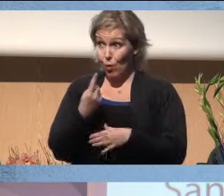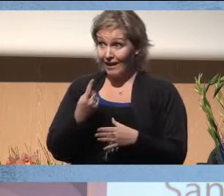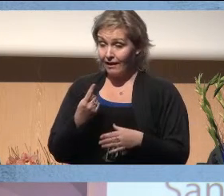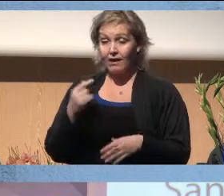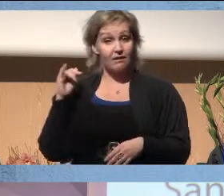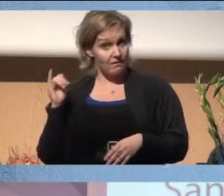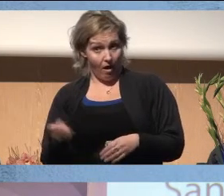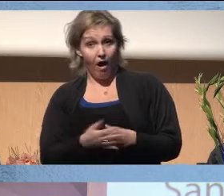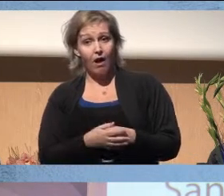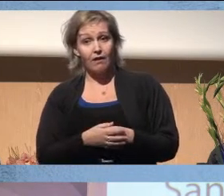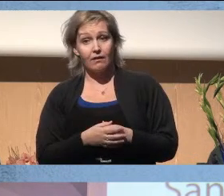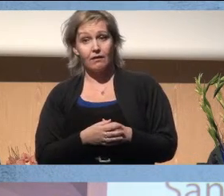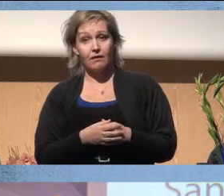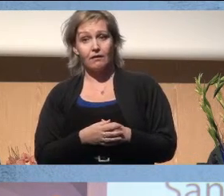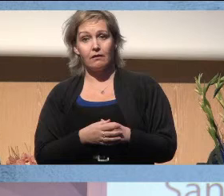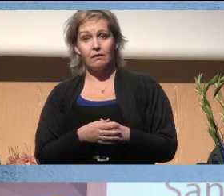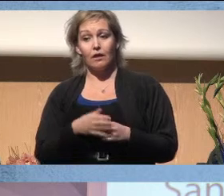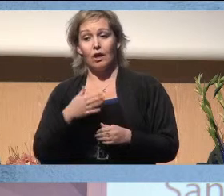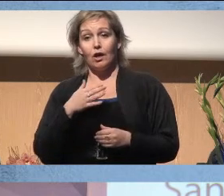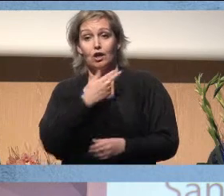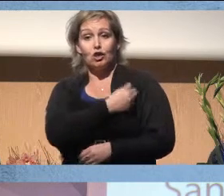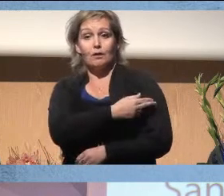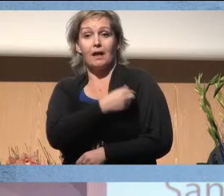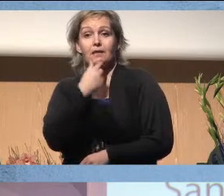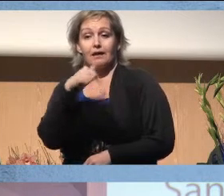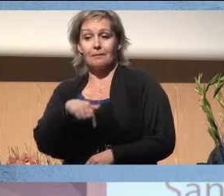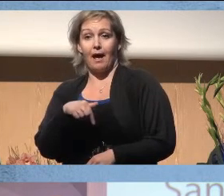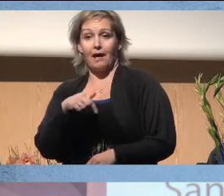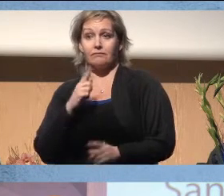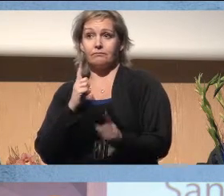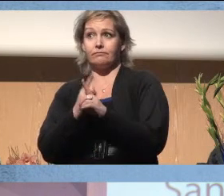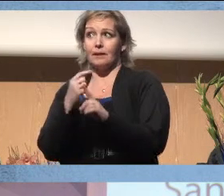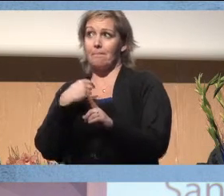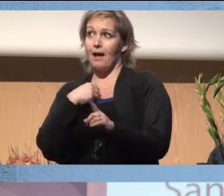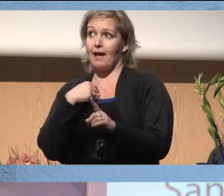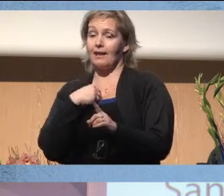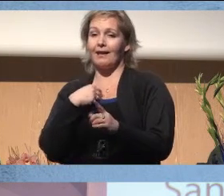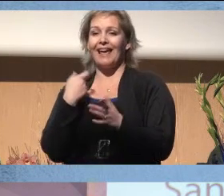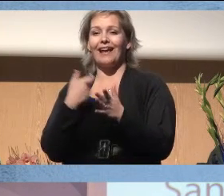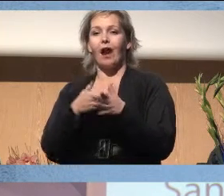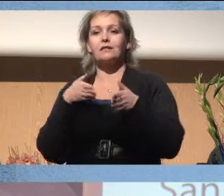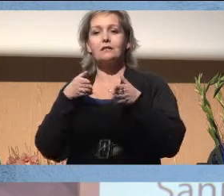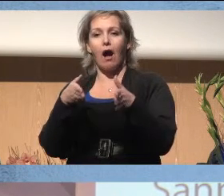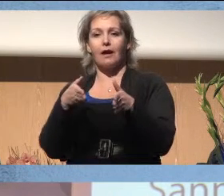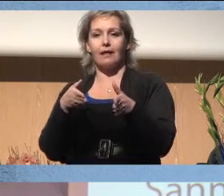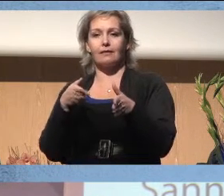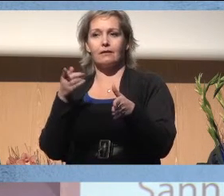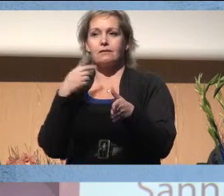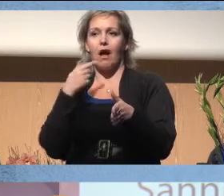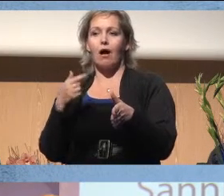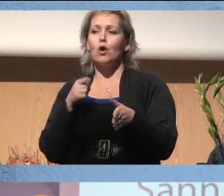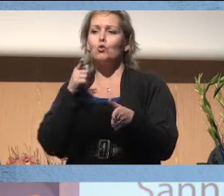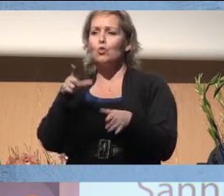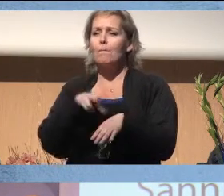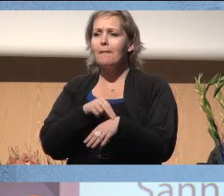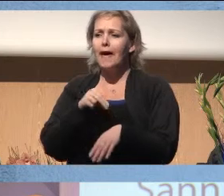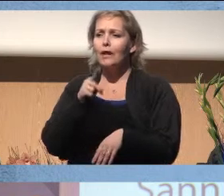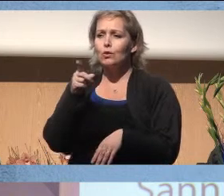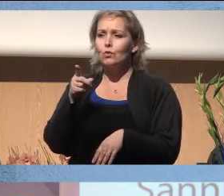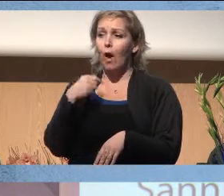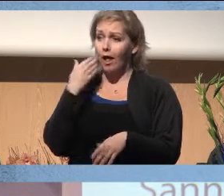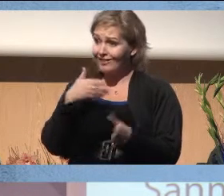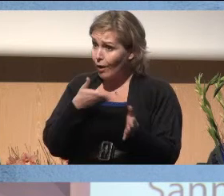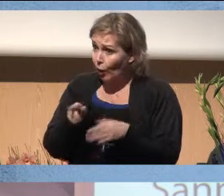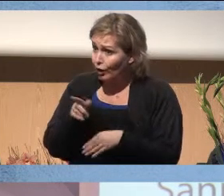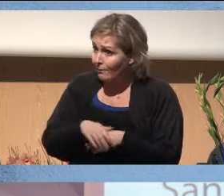Ja. En sykepleier sa til meg en dag som møtte meg i glassgangen på Ringerike sykehus og sa, du Per, alt i